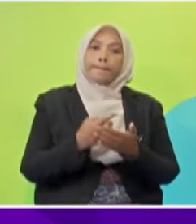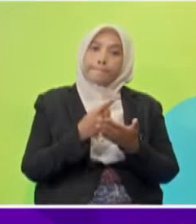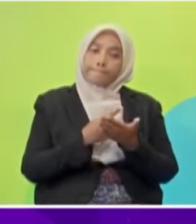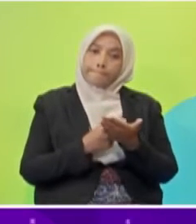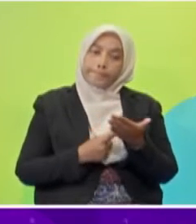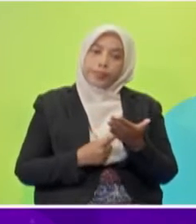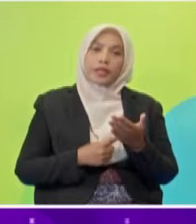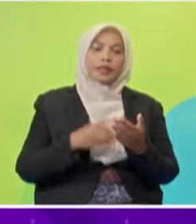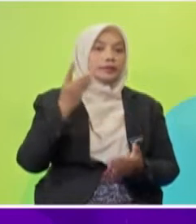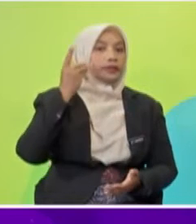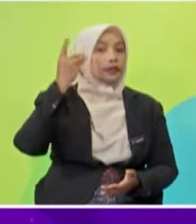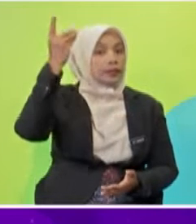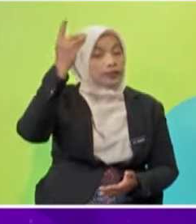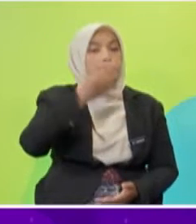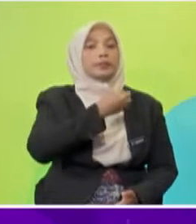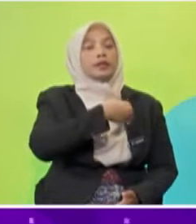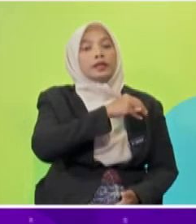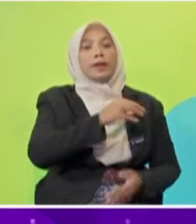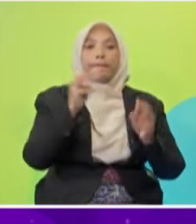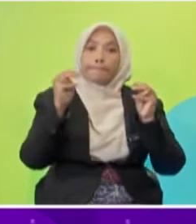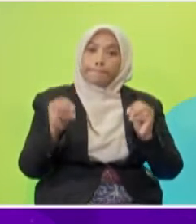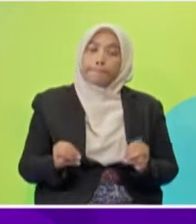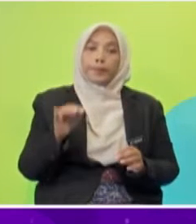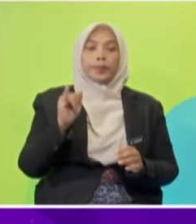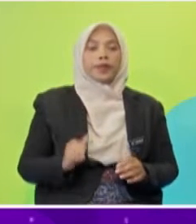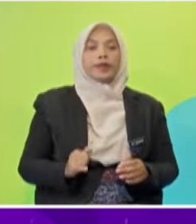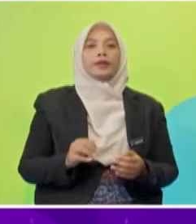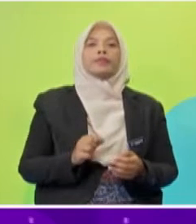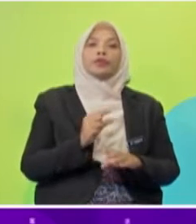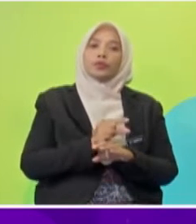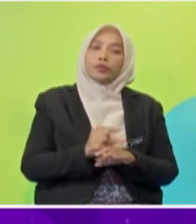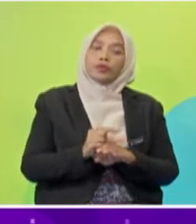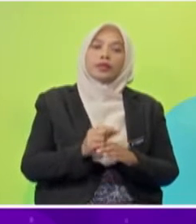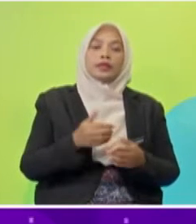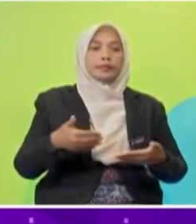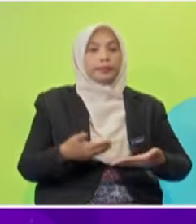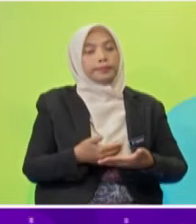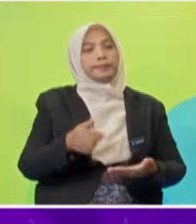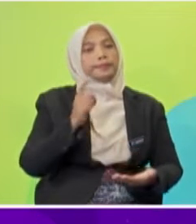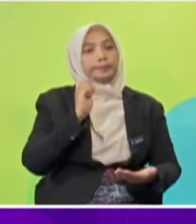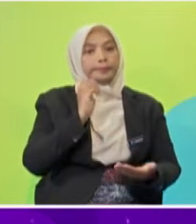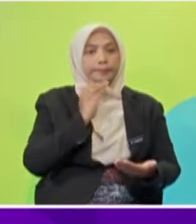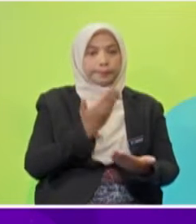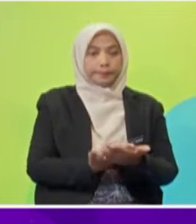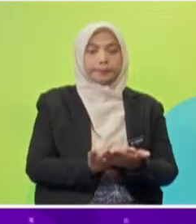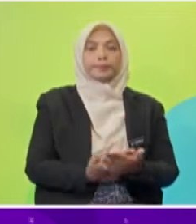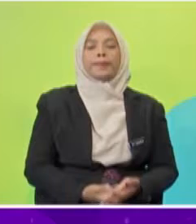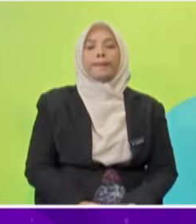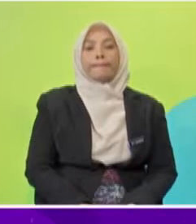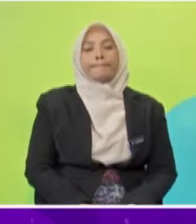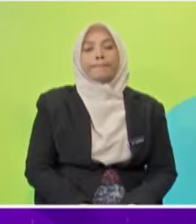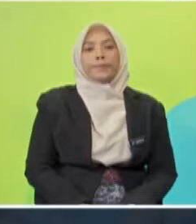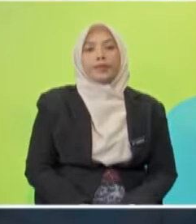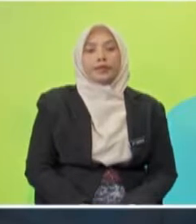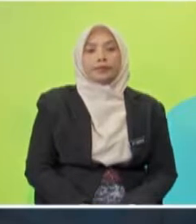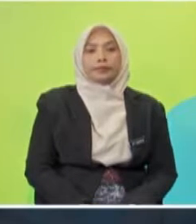sampai dewasa nanti, mereka boleh jadi manusia yang berguna, boleh jadi anak yang terbaik untuk keluarga mereka. Jadi, sebagai tanda